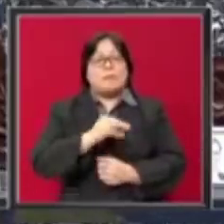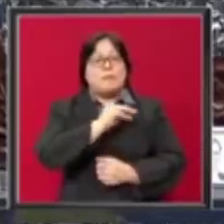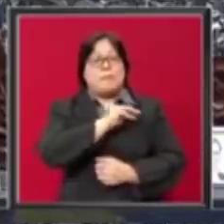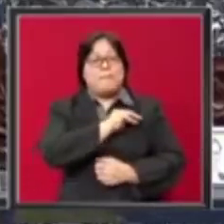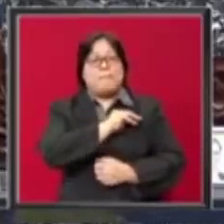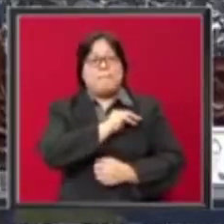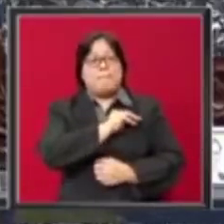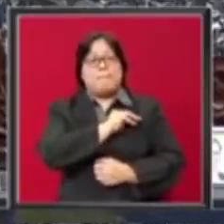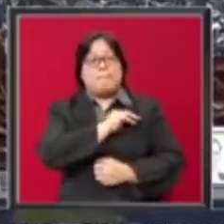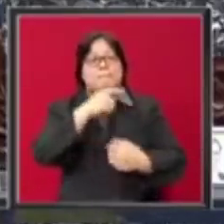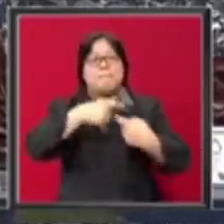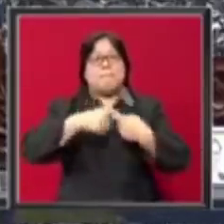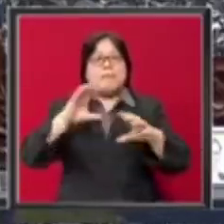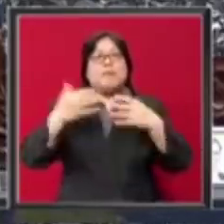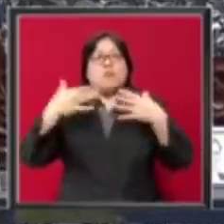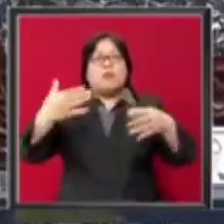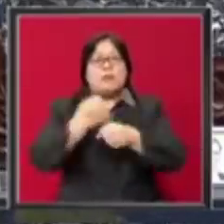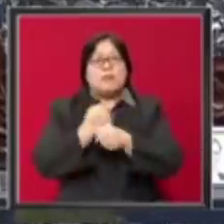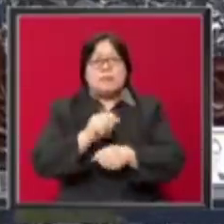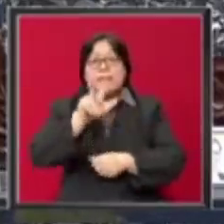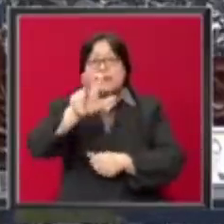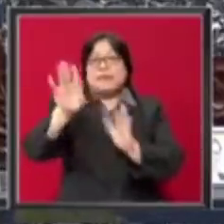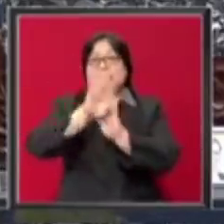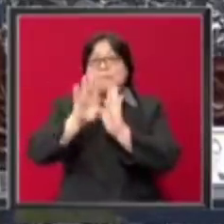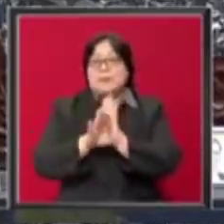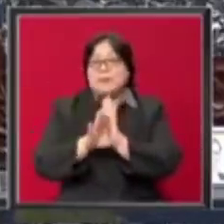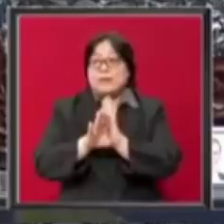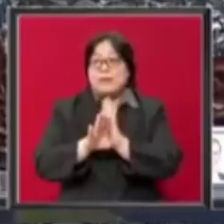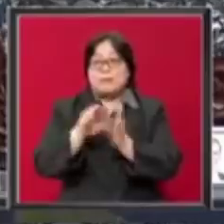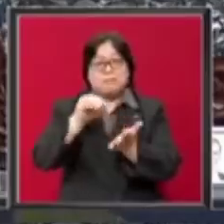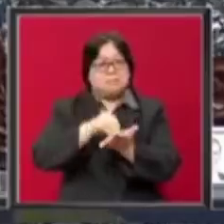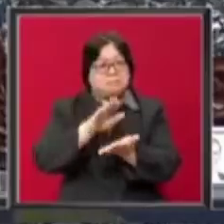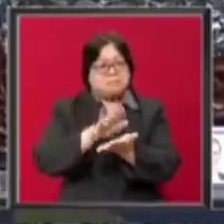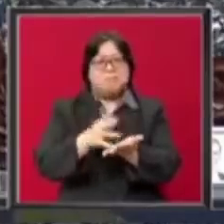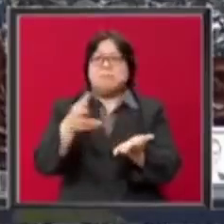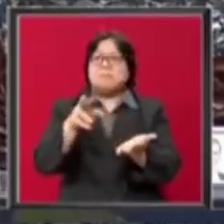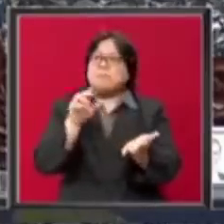Menteri Berkenaan kata sudah dapat 3 bilion, tidak ada dalam rekod